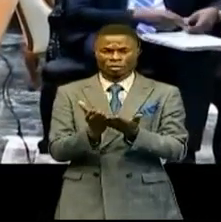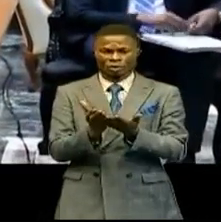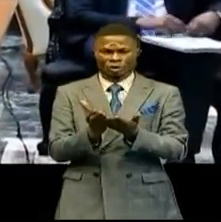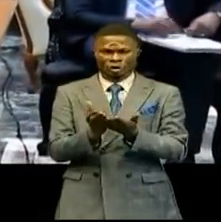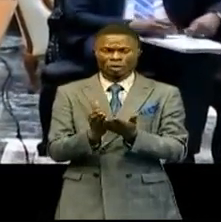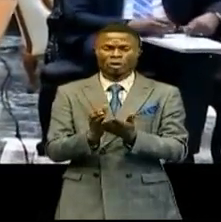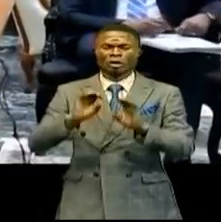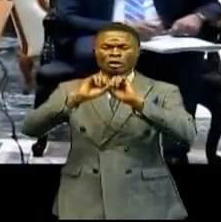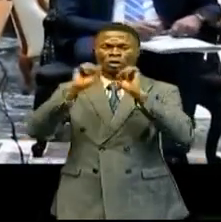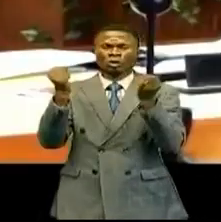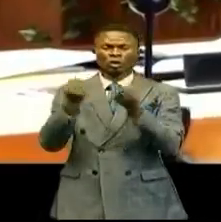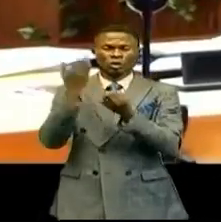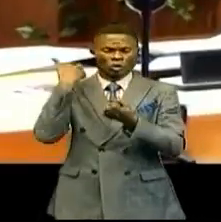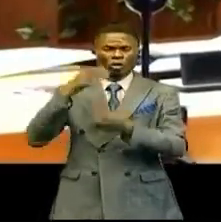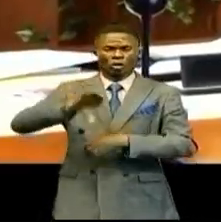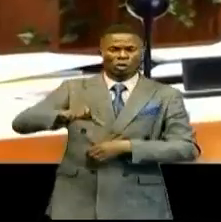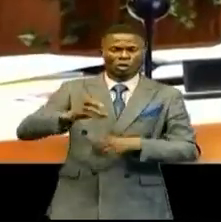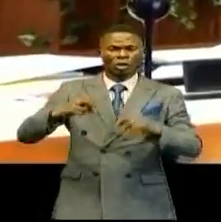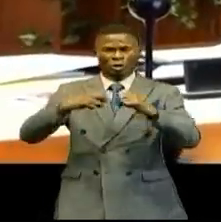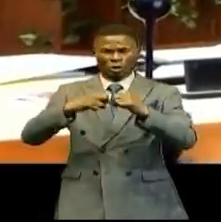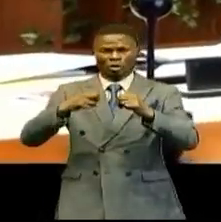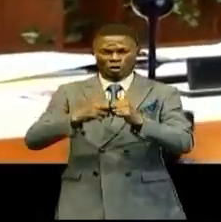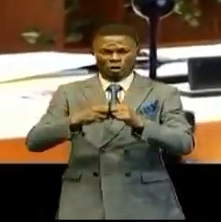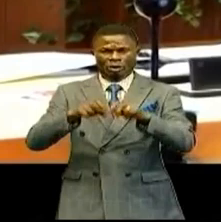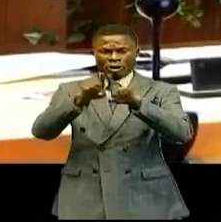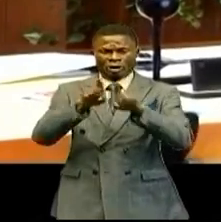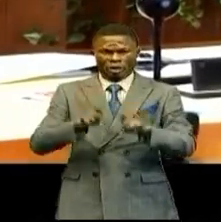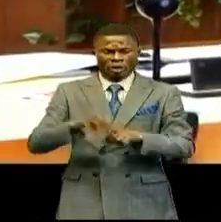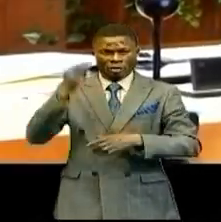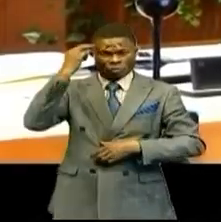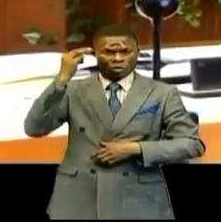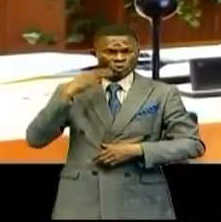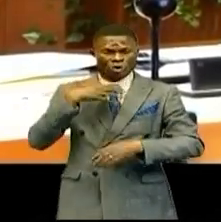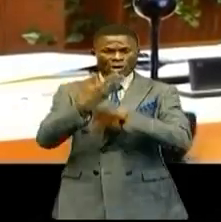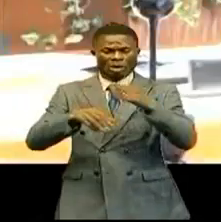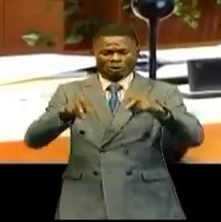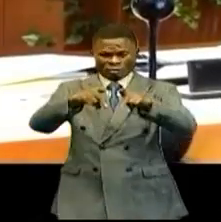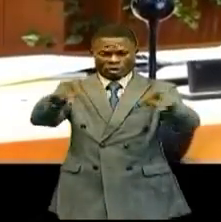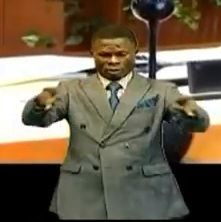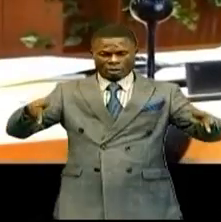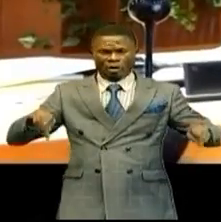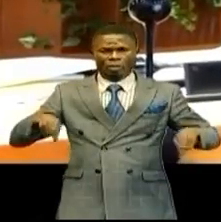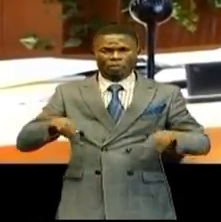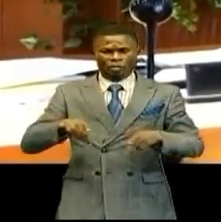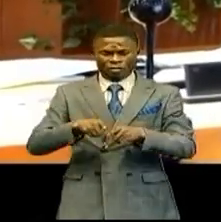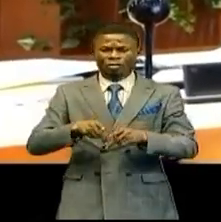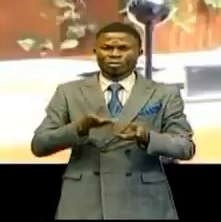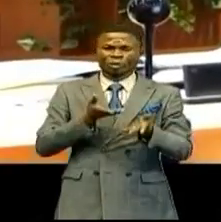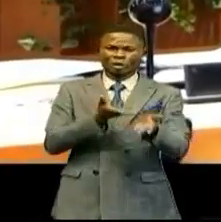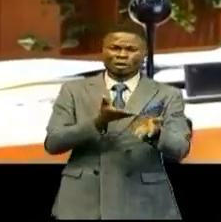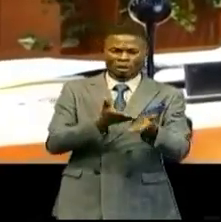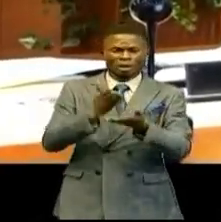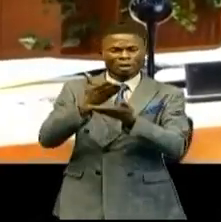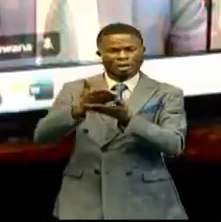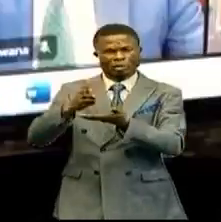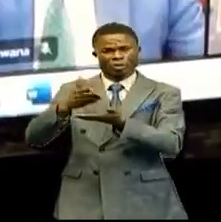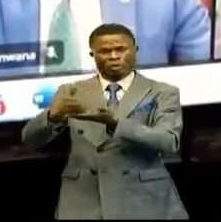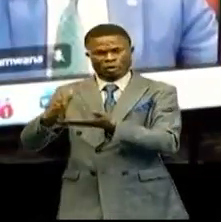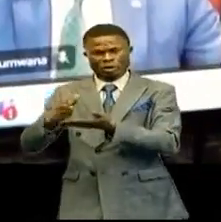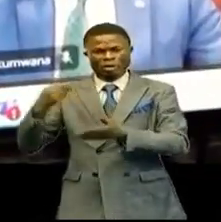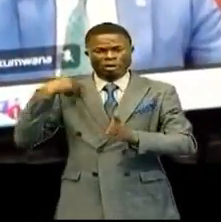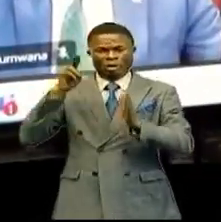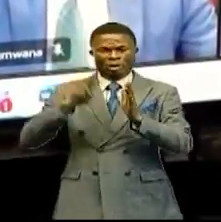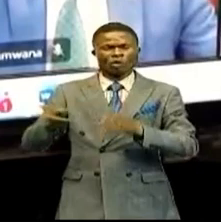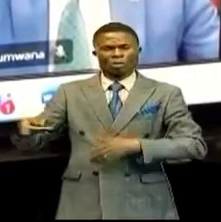ressources hydrauliques et électricité, ainsi que celui des affaires foncières, de faciliter l'attribution par le gouverneur